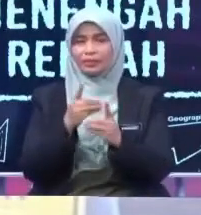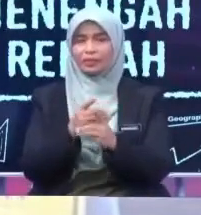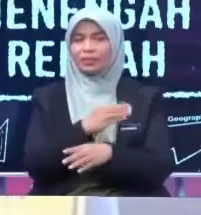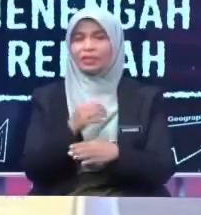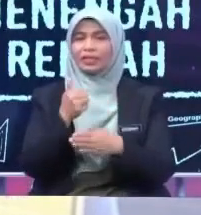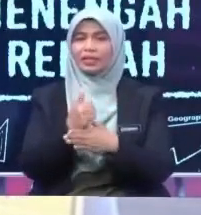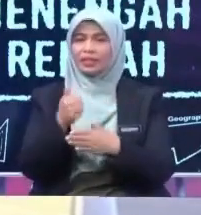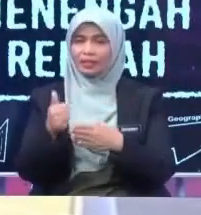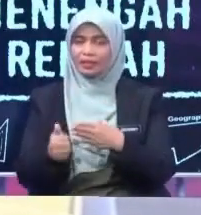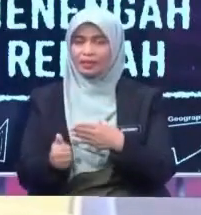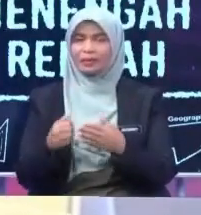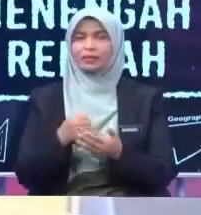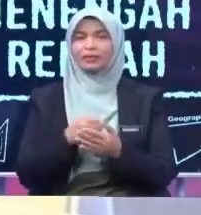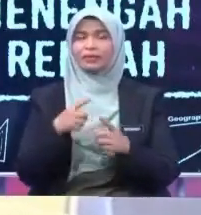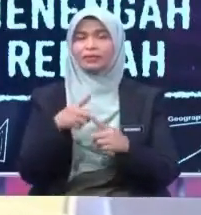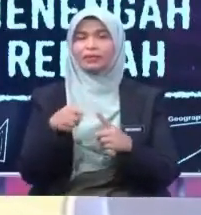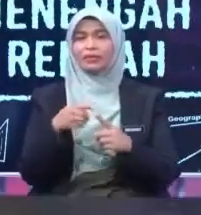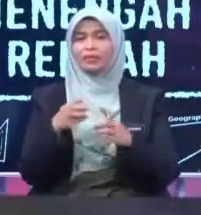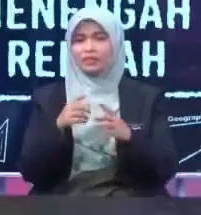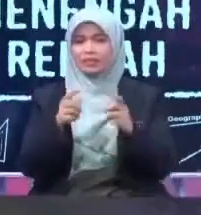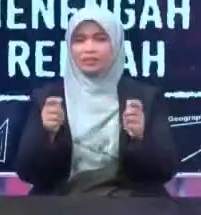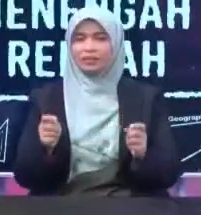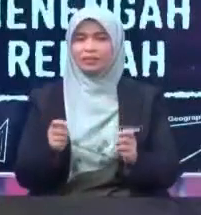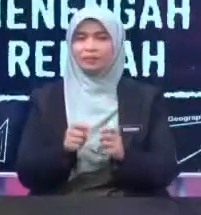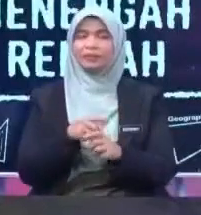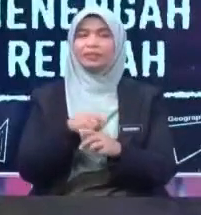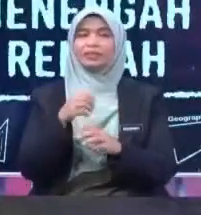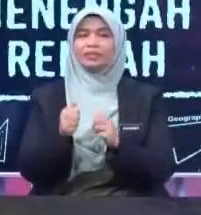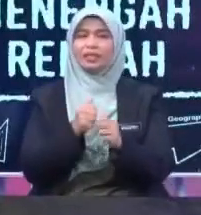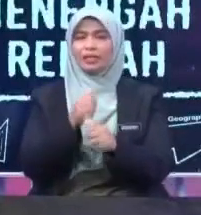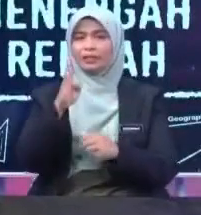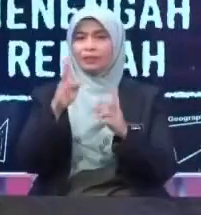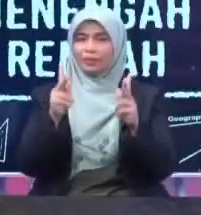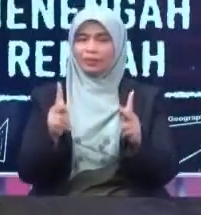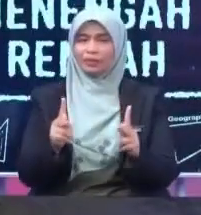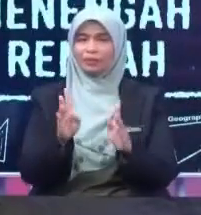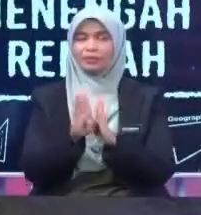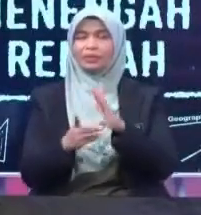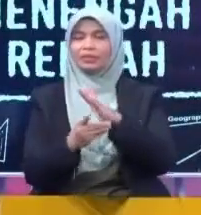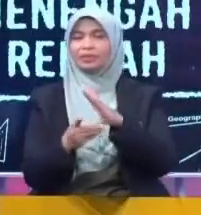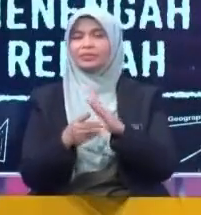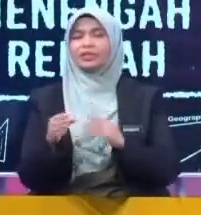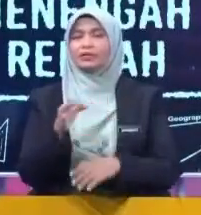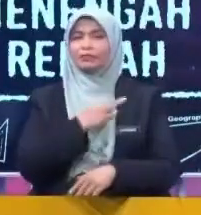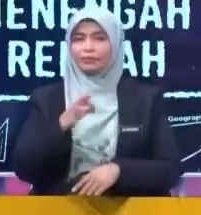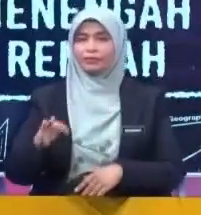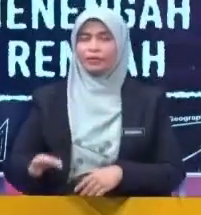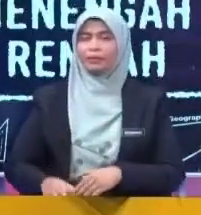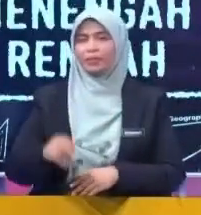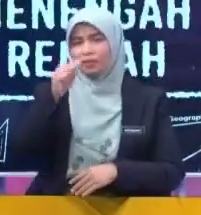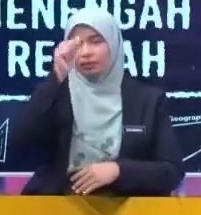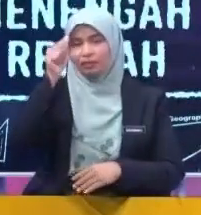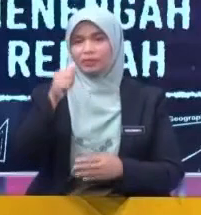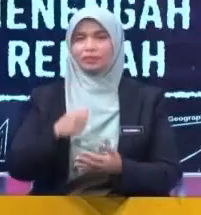Selepas berlaku kematian, roh manusia akan ditempatkan di alam barzah berdasarkan firman Allah dalam surah Al-Mu'minun ayat